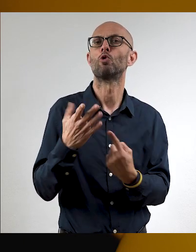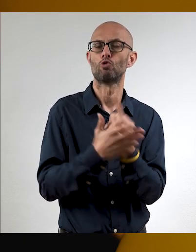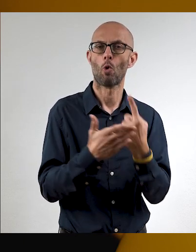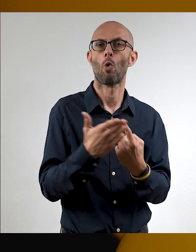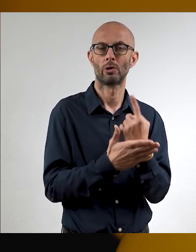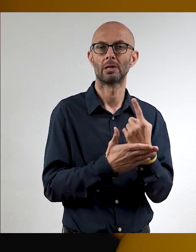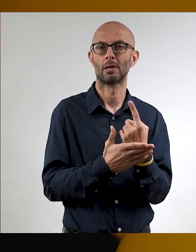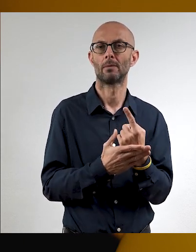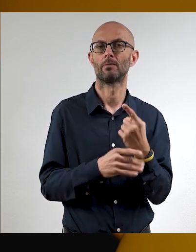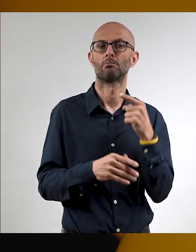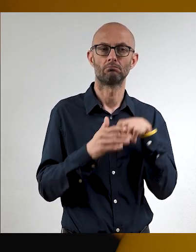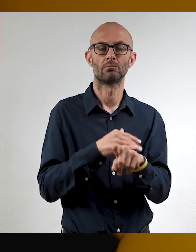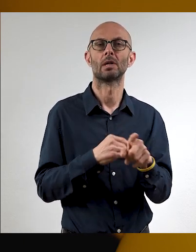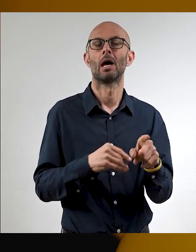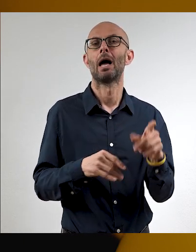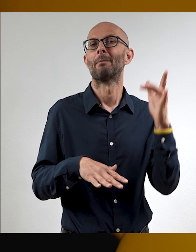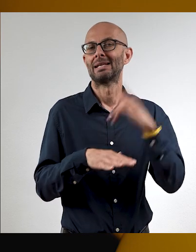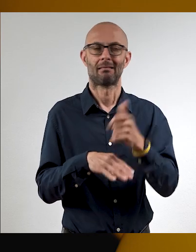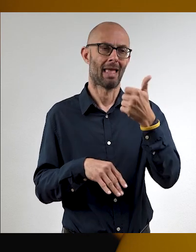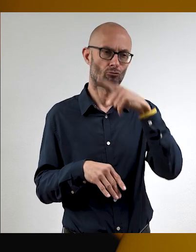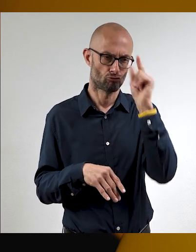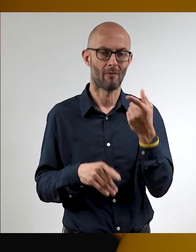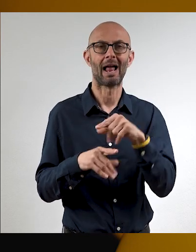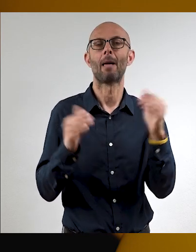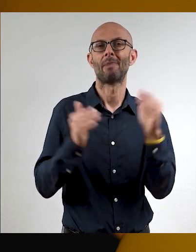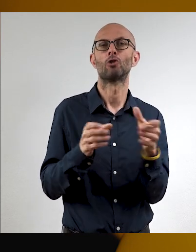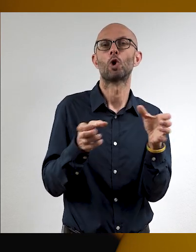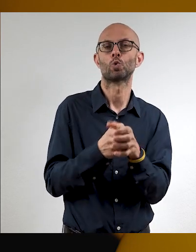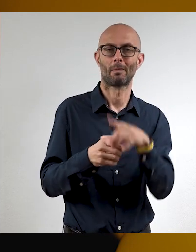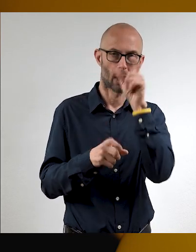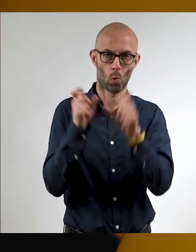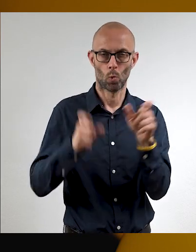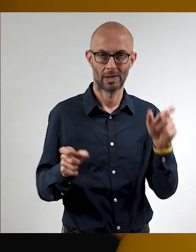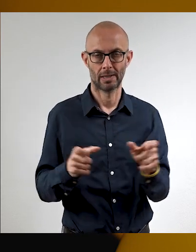dogodkih, v katerih so prizadeti en človek ali pa manjša skupina ljudi.